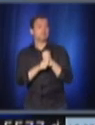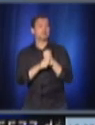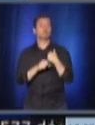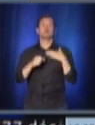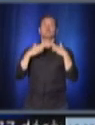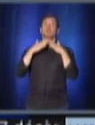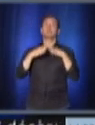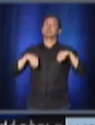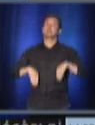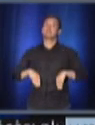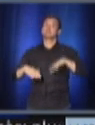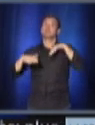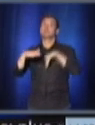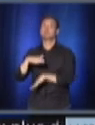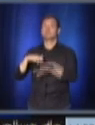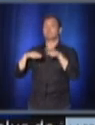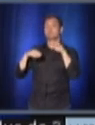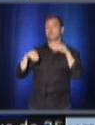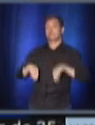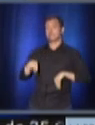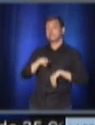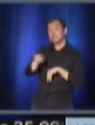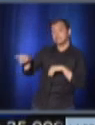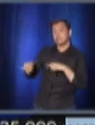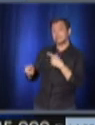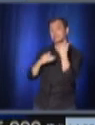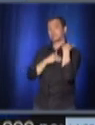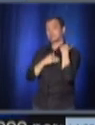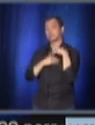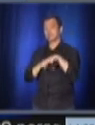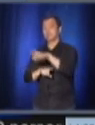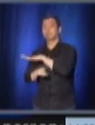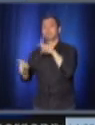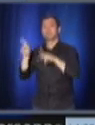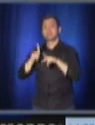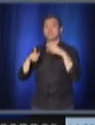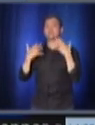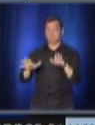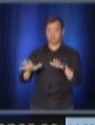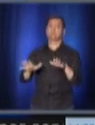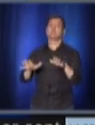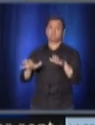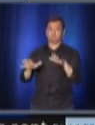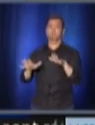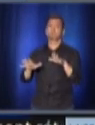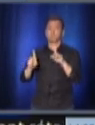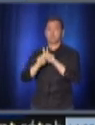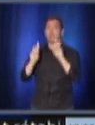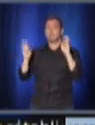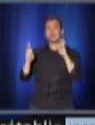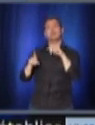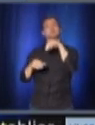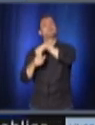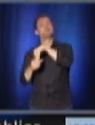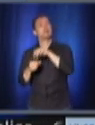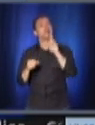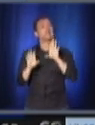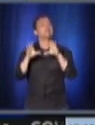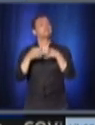ministère, à ma sous-ministre, de regarder avec les différents responsables, je les ai nommés, là, la régie des courses, la régie